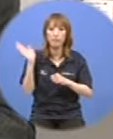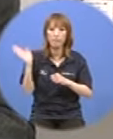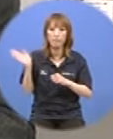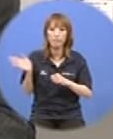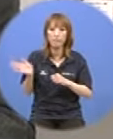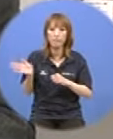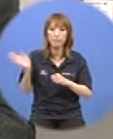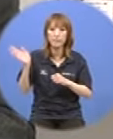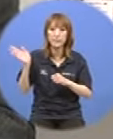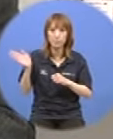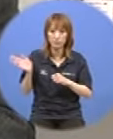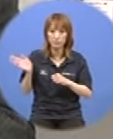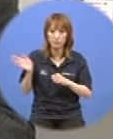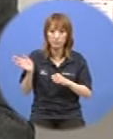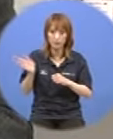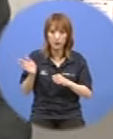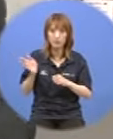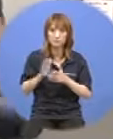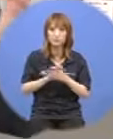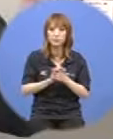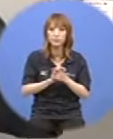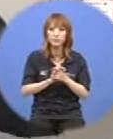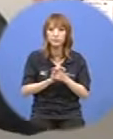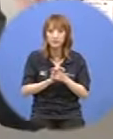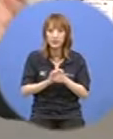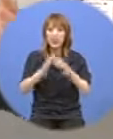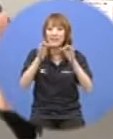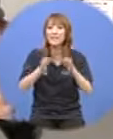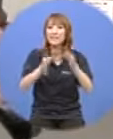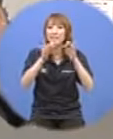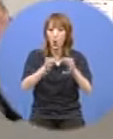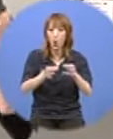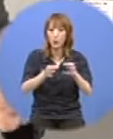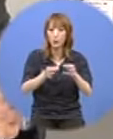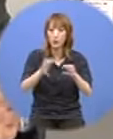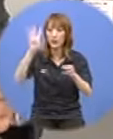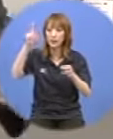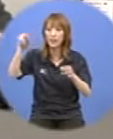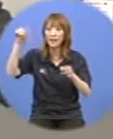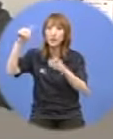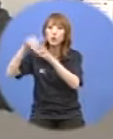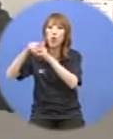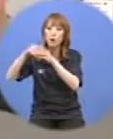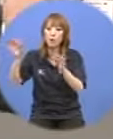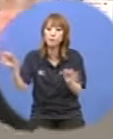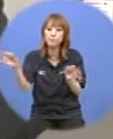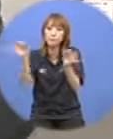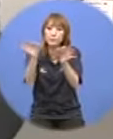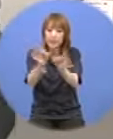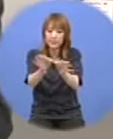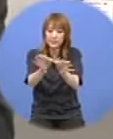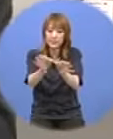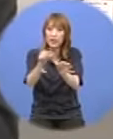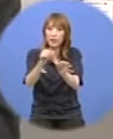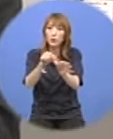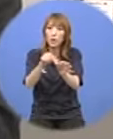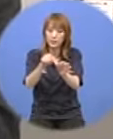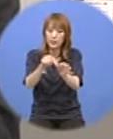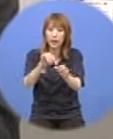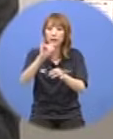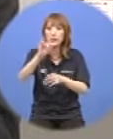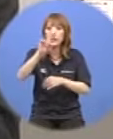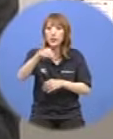から基金もくれたんで、はい、で地元の銀行にも基金出してもらって、県庁もちょっと出して、でその上がりでイノ